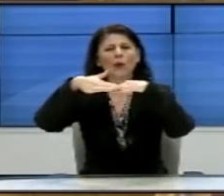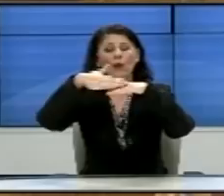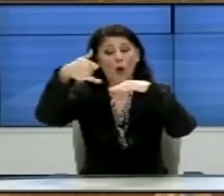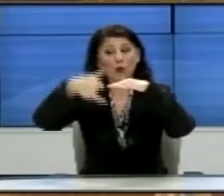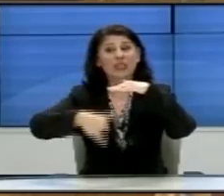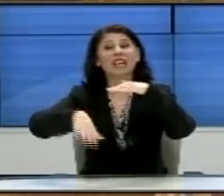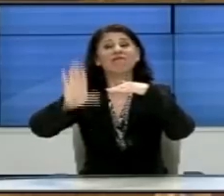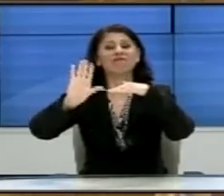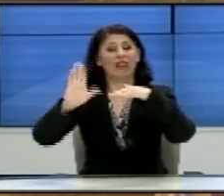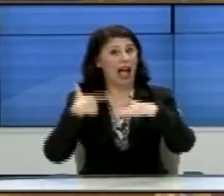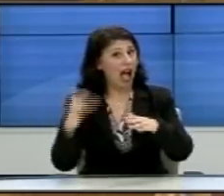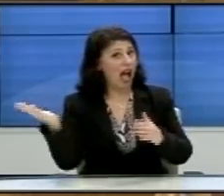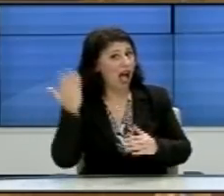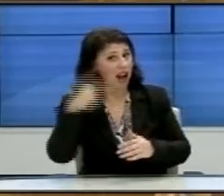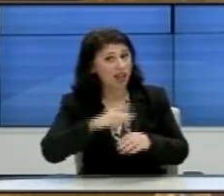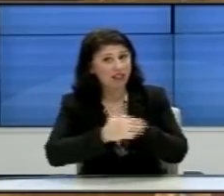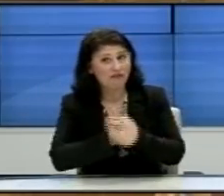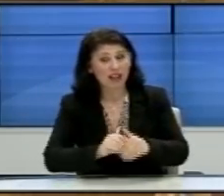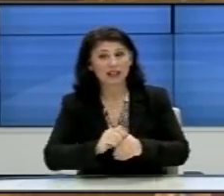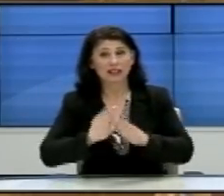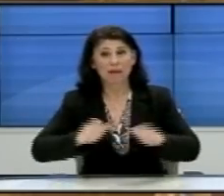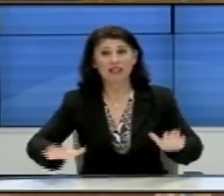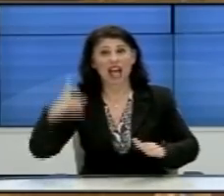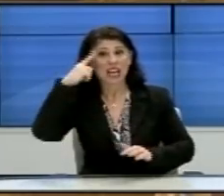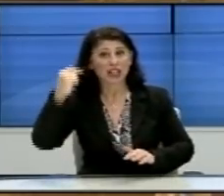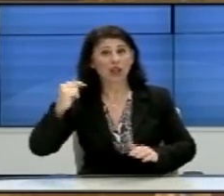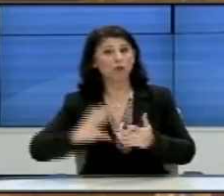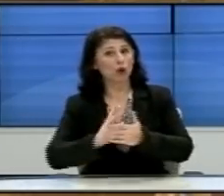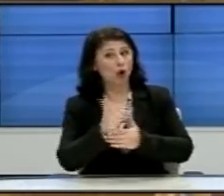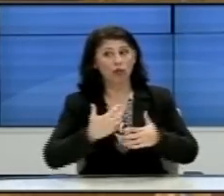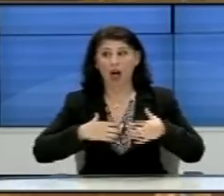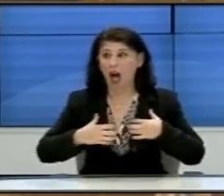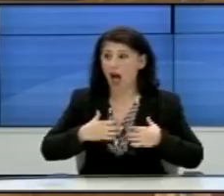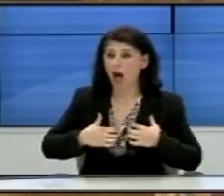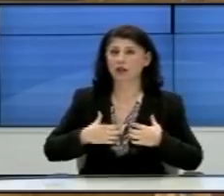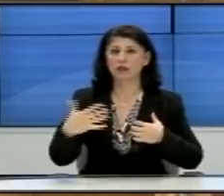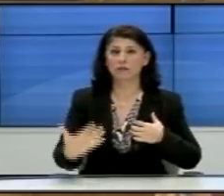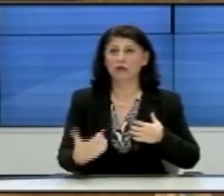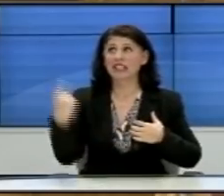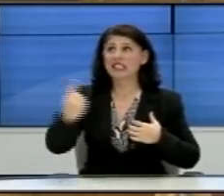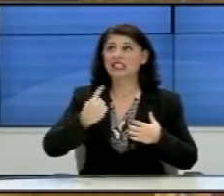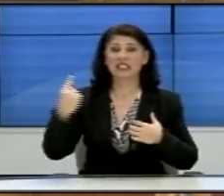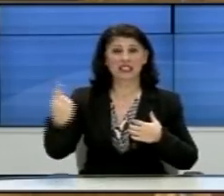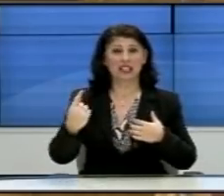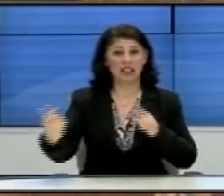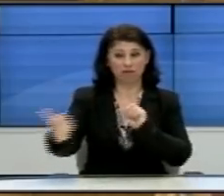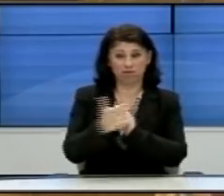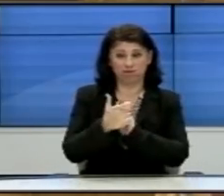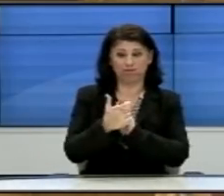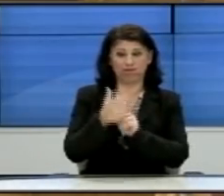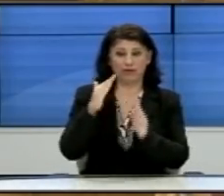τους μαθητές του Λυκείου, την πρόοδο, το άγχος τους που βρίσκονται σε συνθήκες καραντίνας για ένα